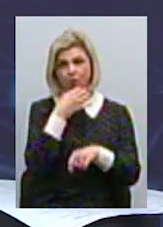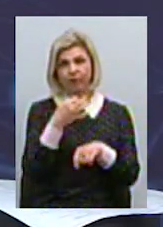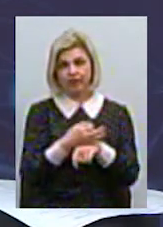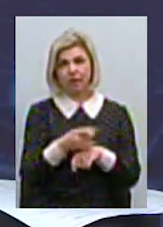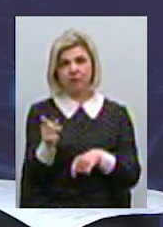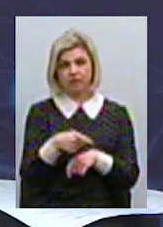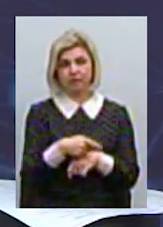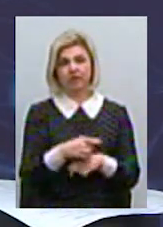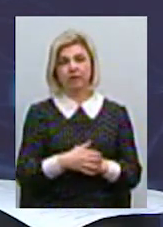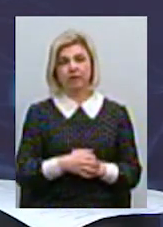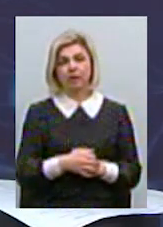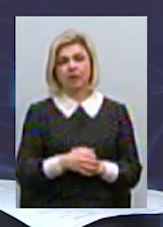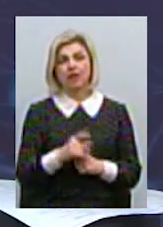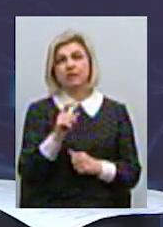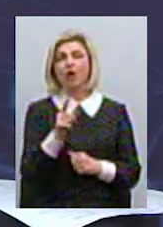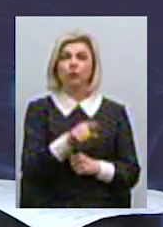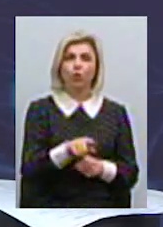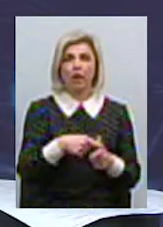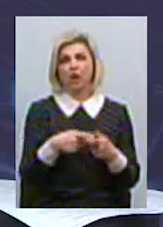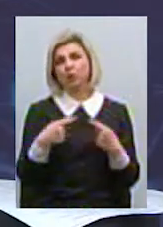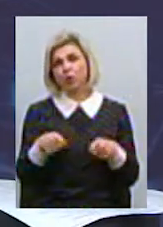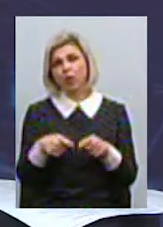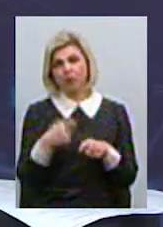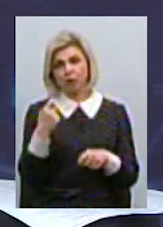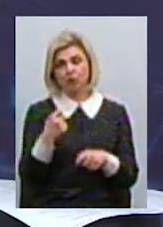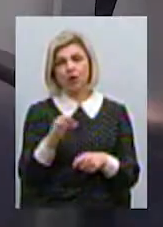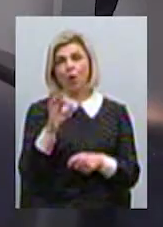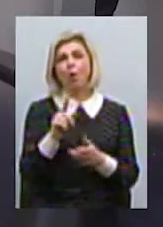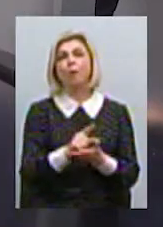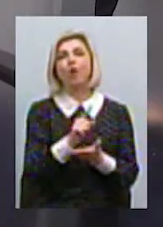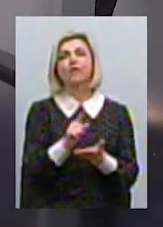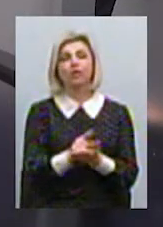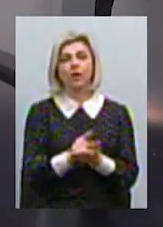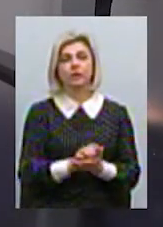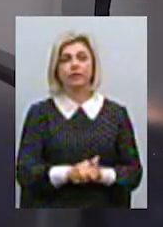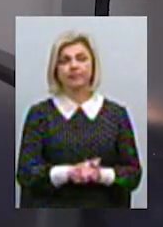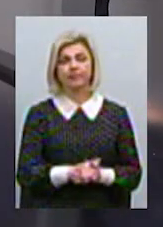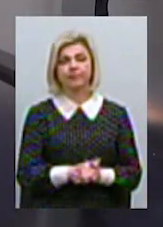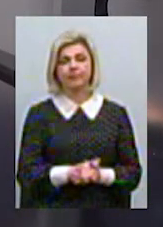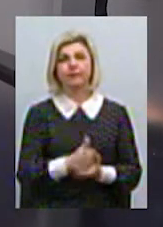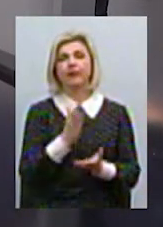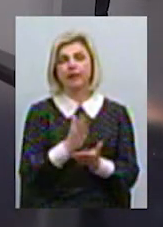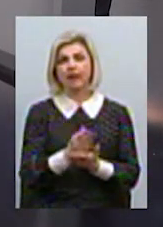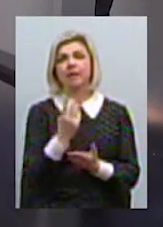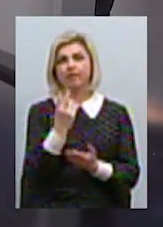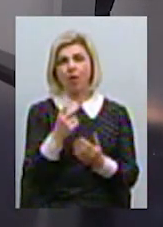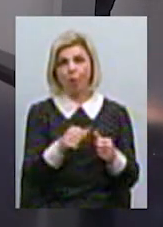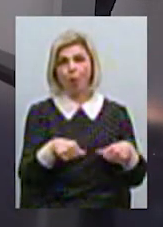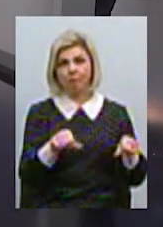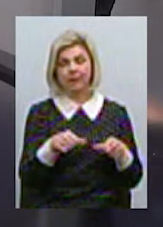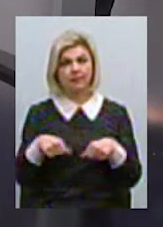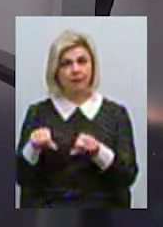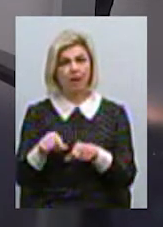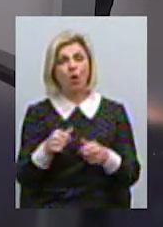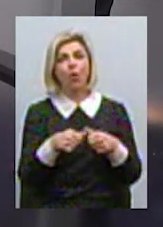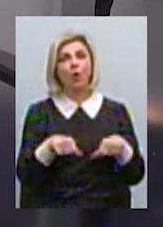було заблоковано за то чи інше відпорушення. Що стосовно повноважень органів Міністерства юстиції? Є дві комісії. Є